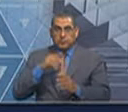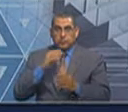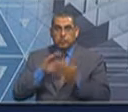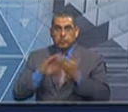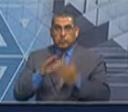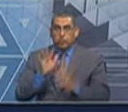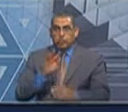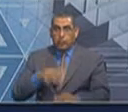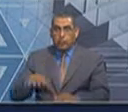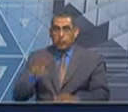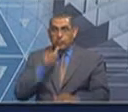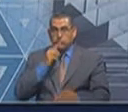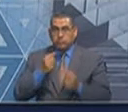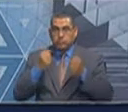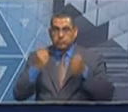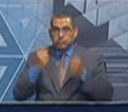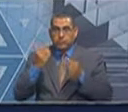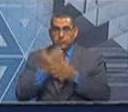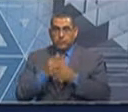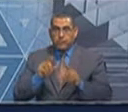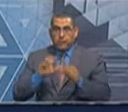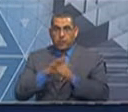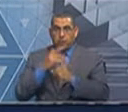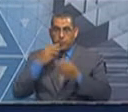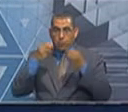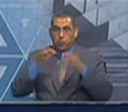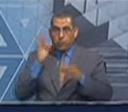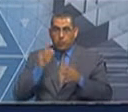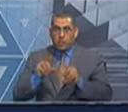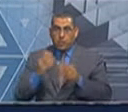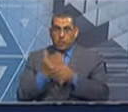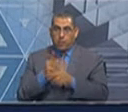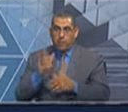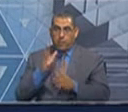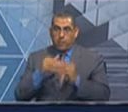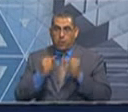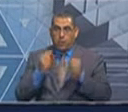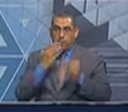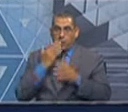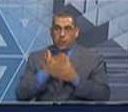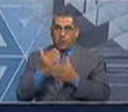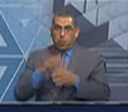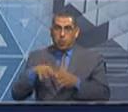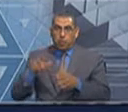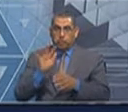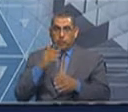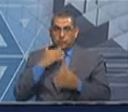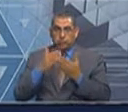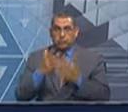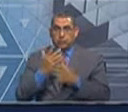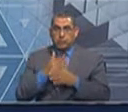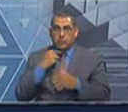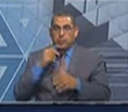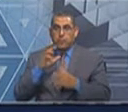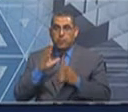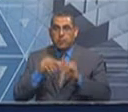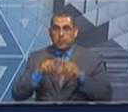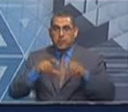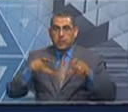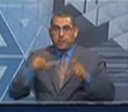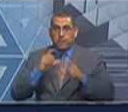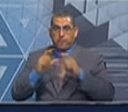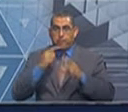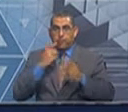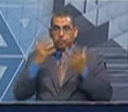الشعب ظلت حائط الصد وراء صمود الاقتصاد المصري. واستشهد المركز بزيادة الطلب على السندات المصرية وزيادة